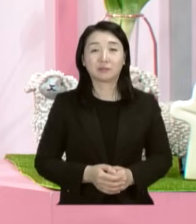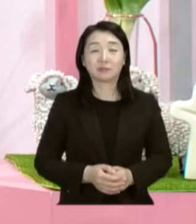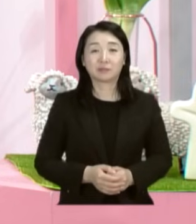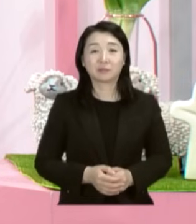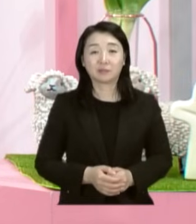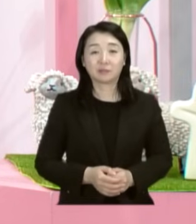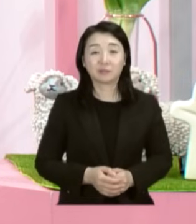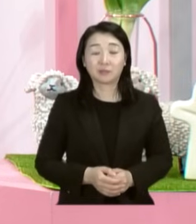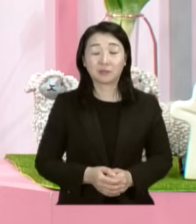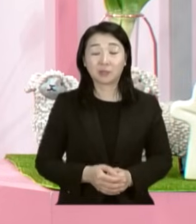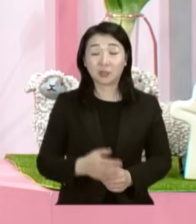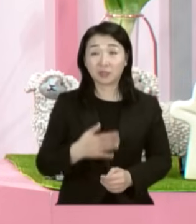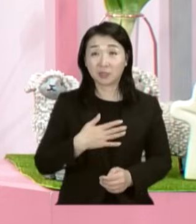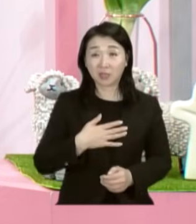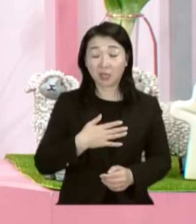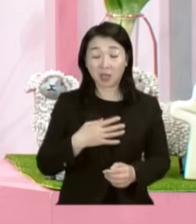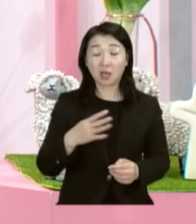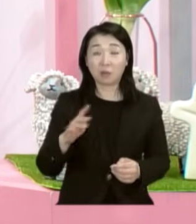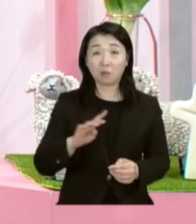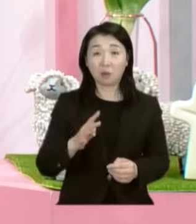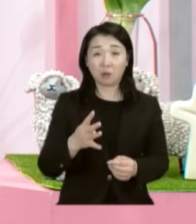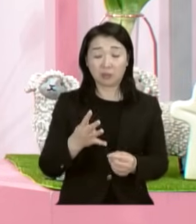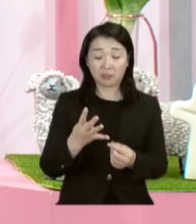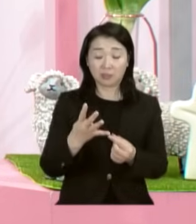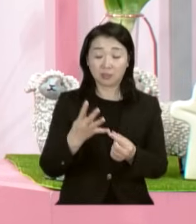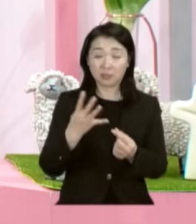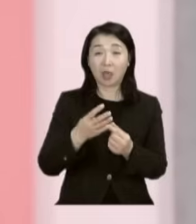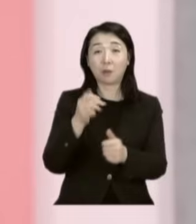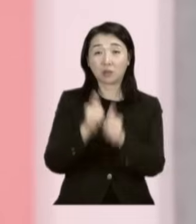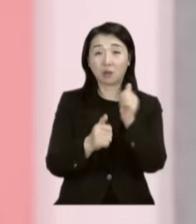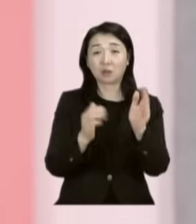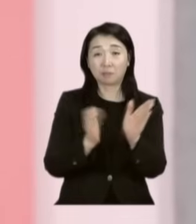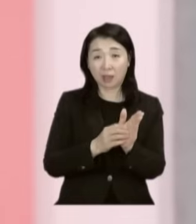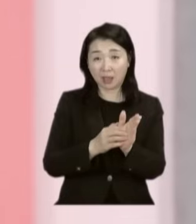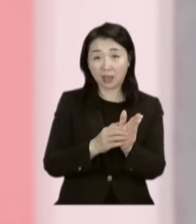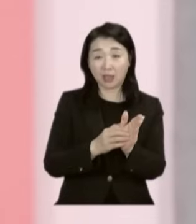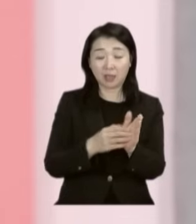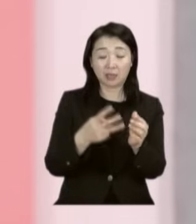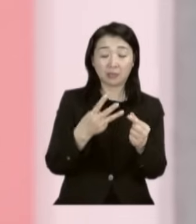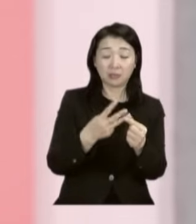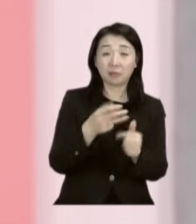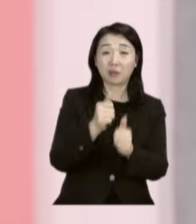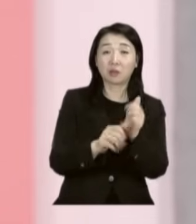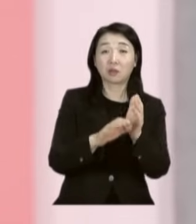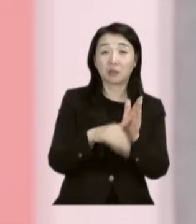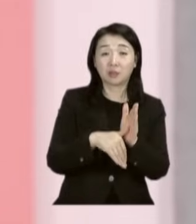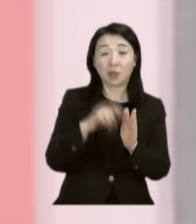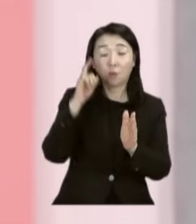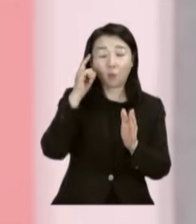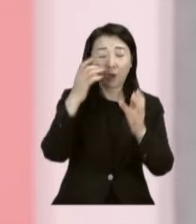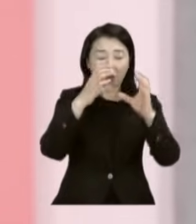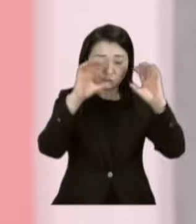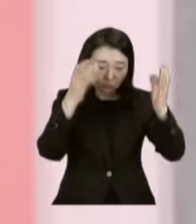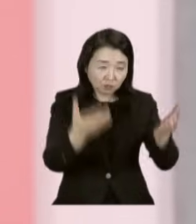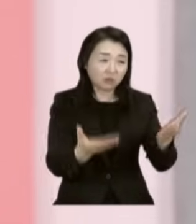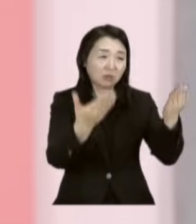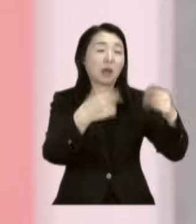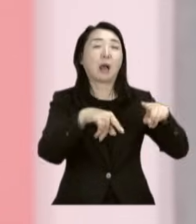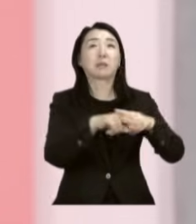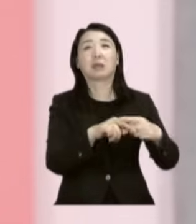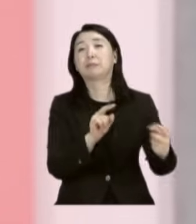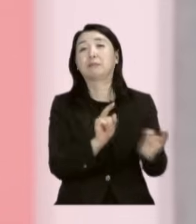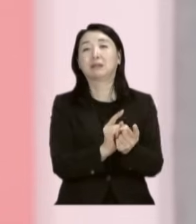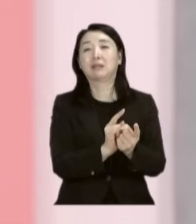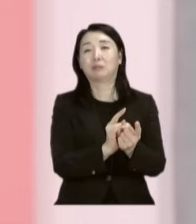제가 네번의 경기를 부전승을 받아서 네번의 경기를 했는데 세 번의 경기가 다 무슬림 이슬람